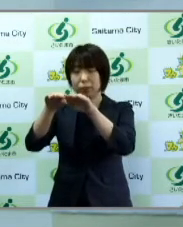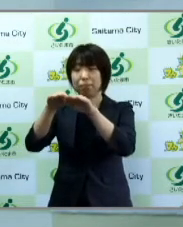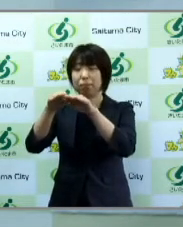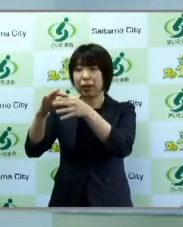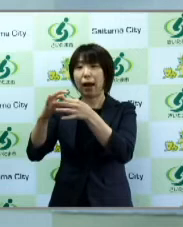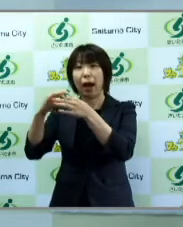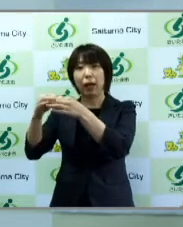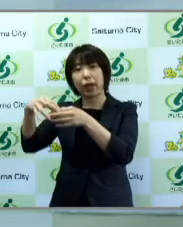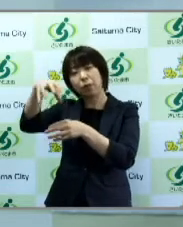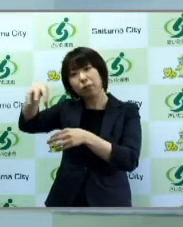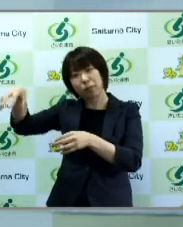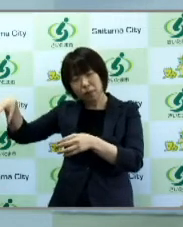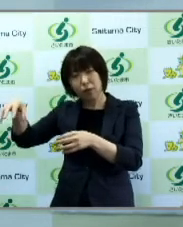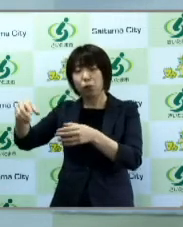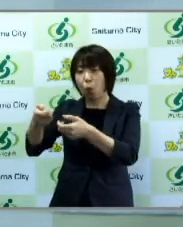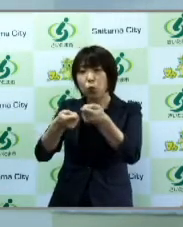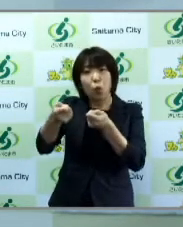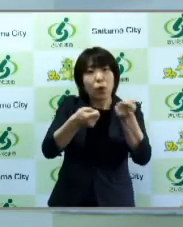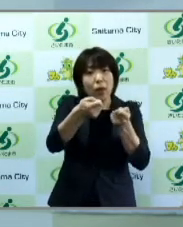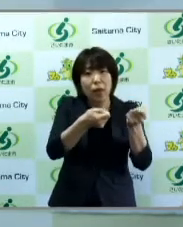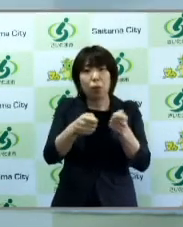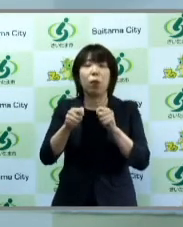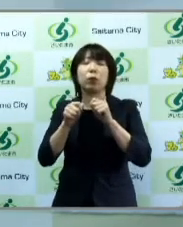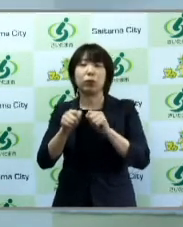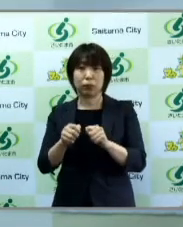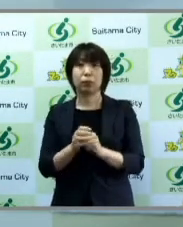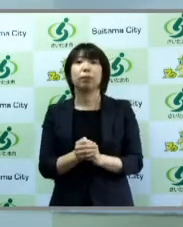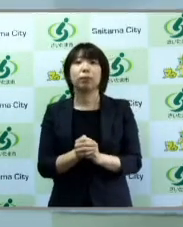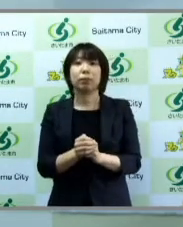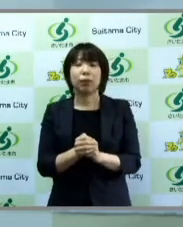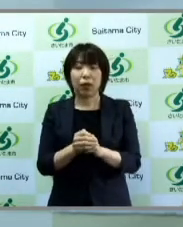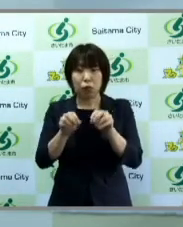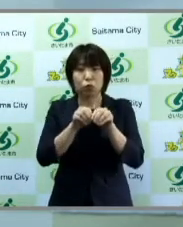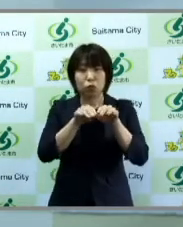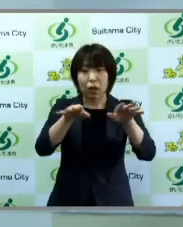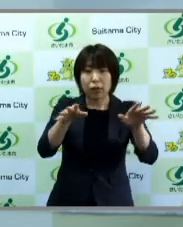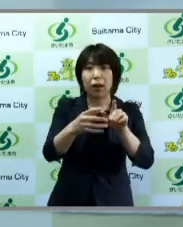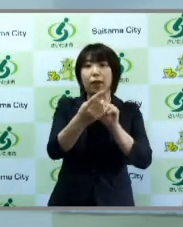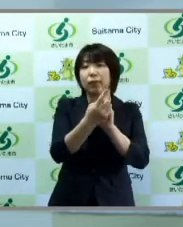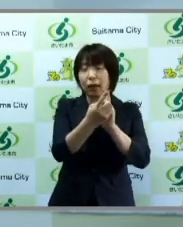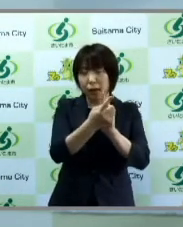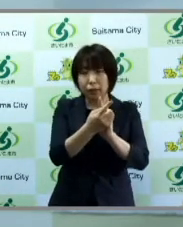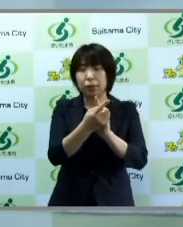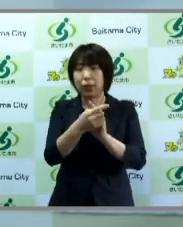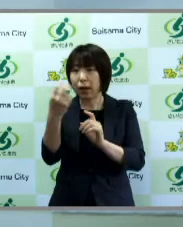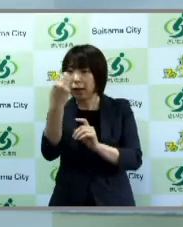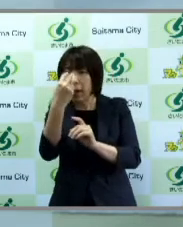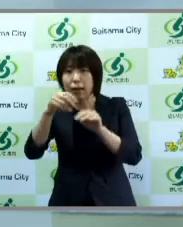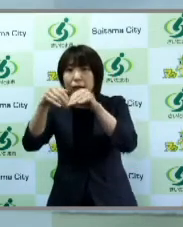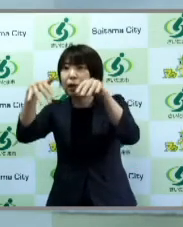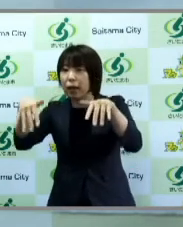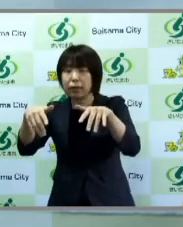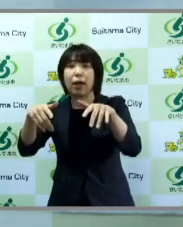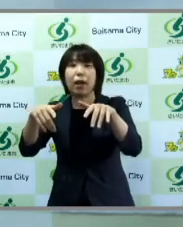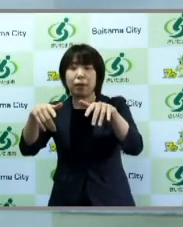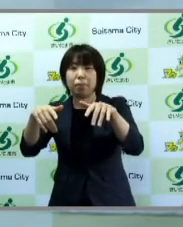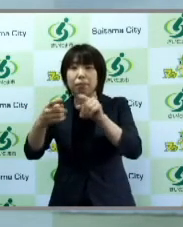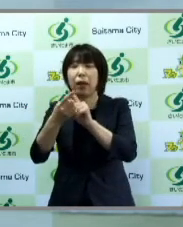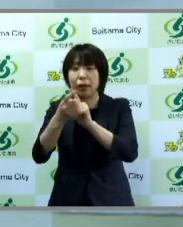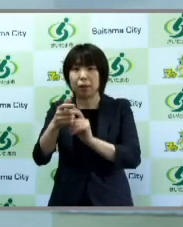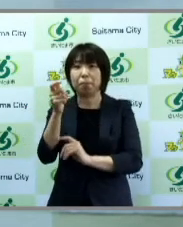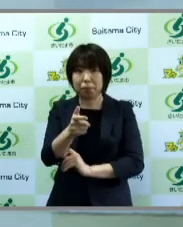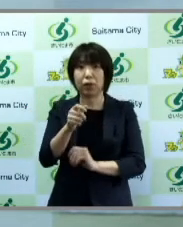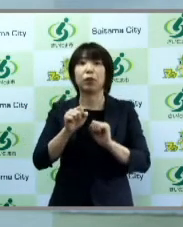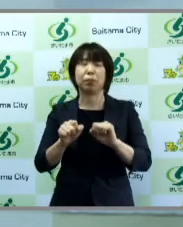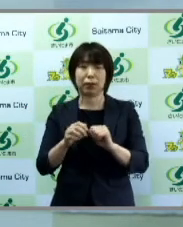相互調整を行うほか、クラスター発生時における対応や検査体制の強化に取り組んでまいります。構成員などの詳細は現